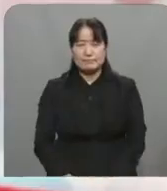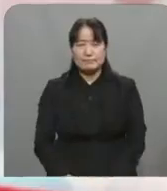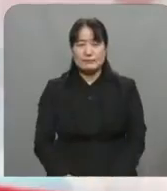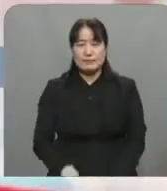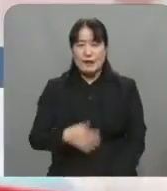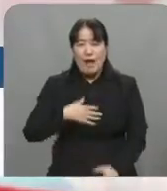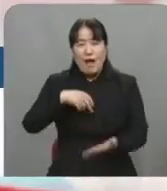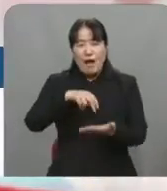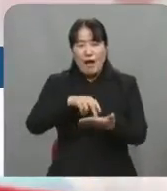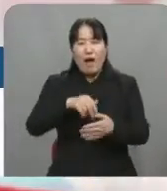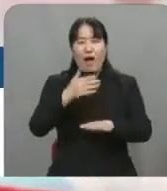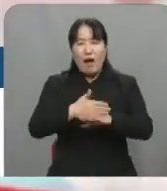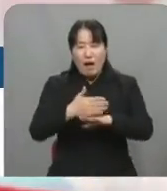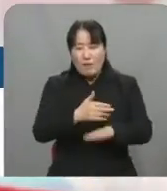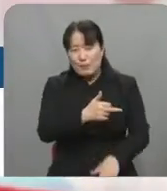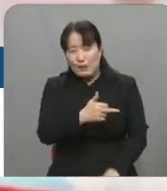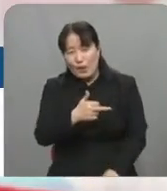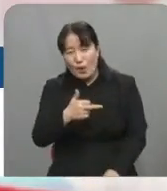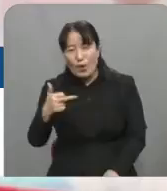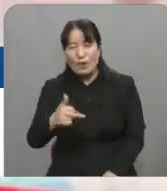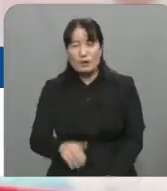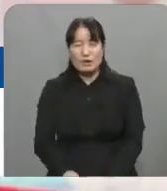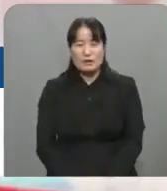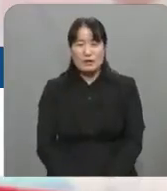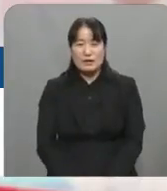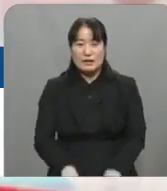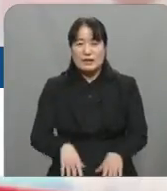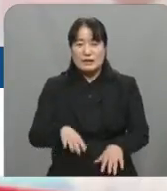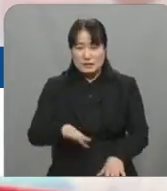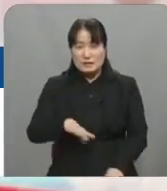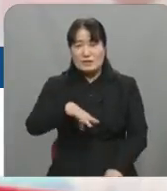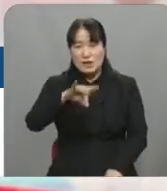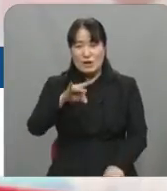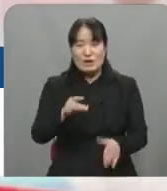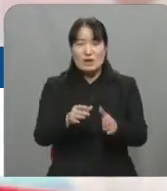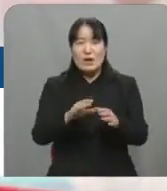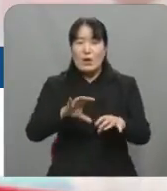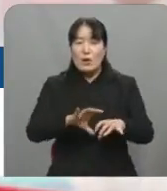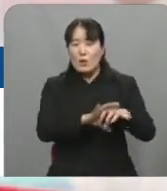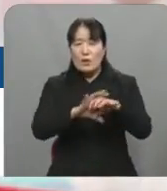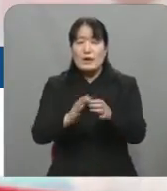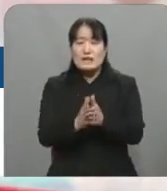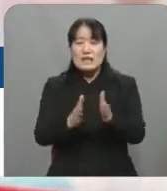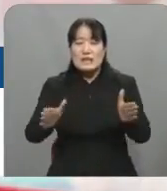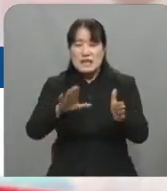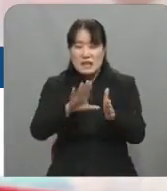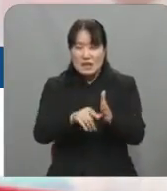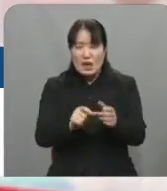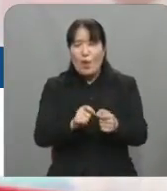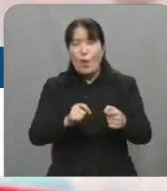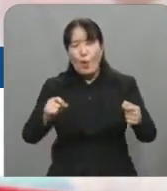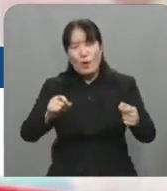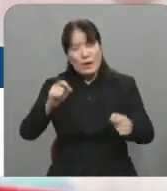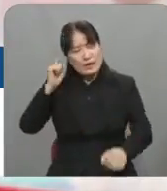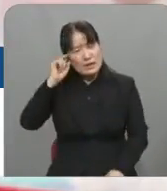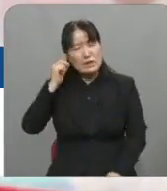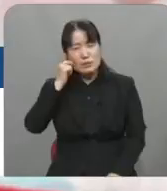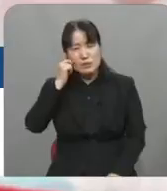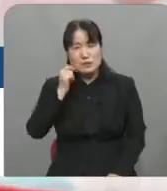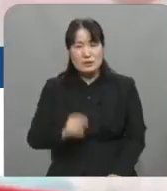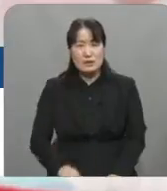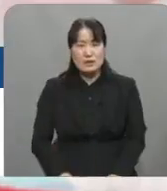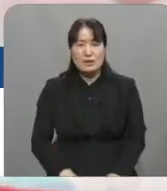감사하지요 그냥 지금 뭐 처음 시작할 때 이렇게 잠겨 될 줄은 몰랐는데 작년에도 이렇게